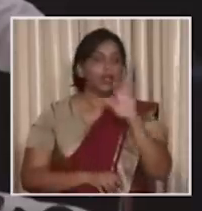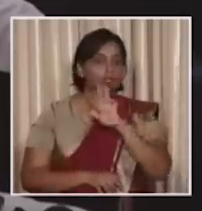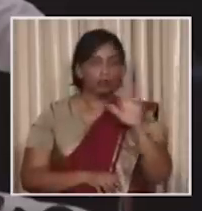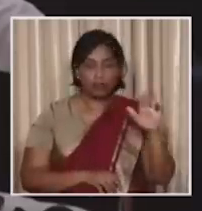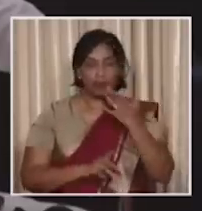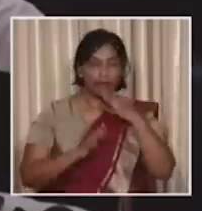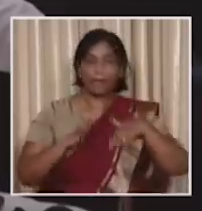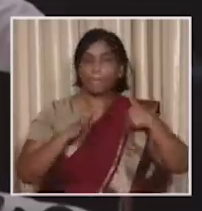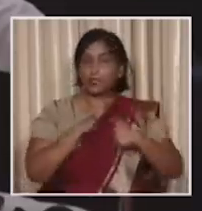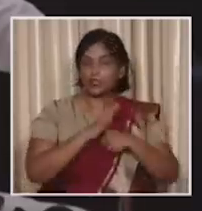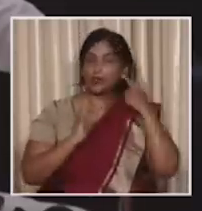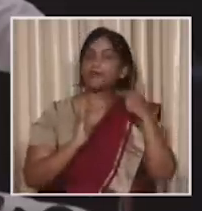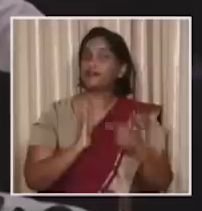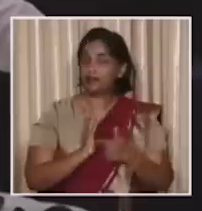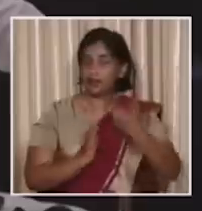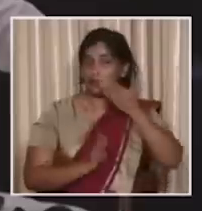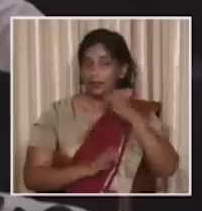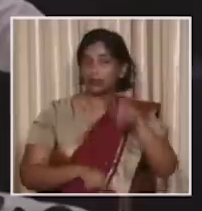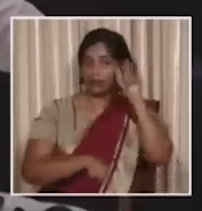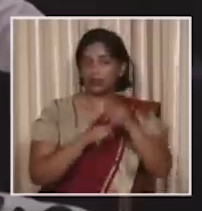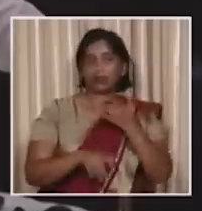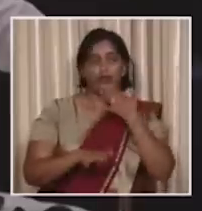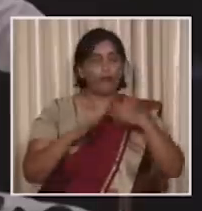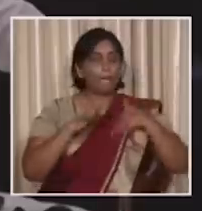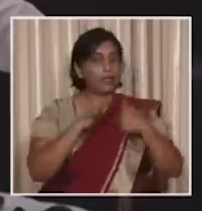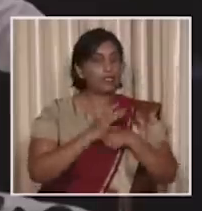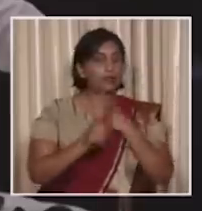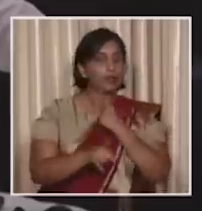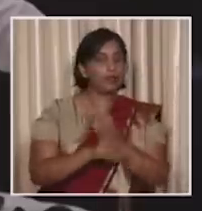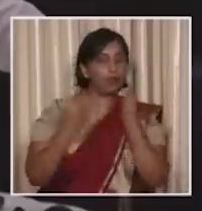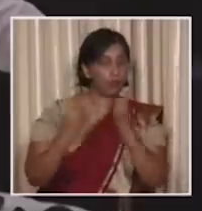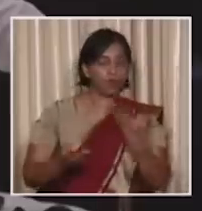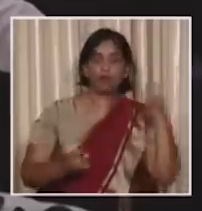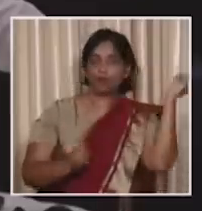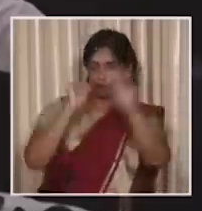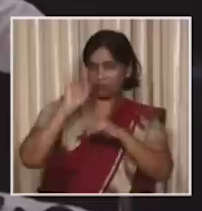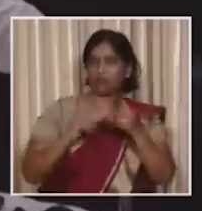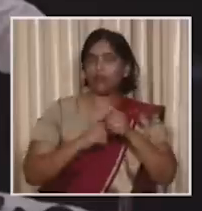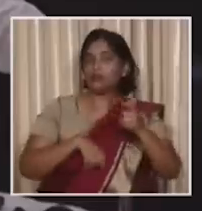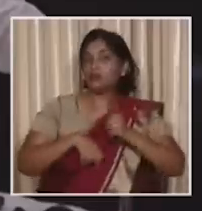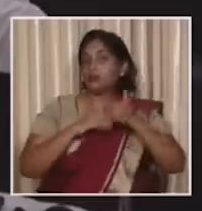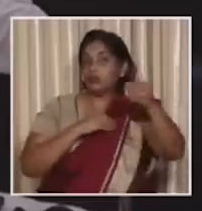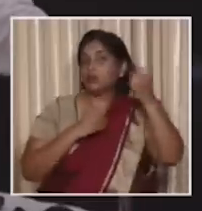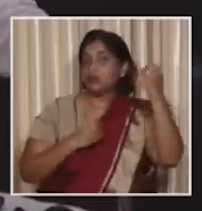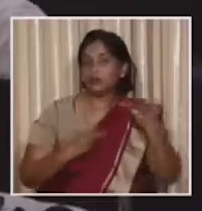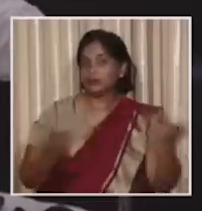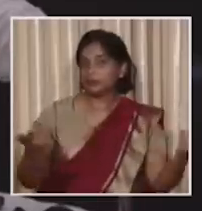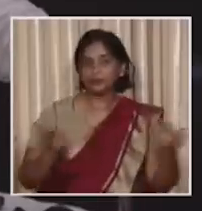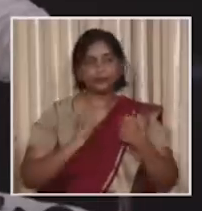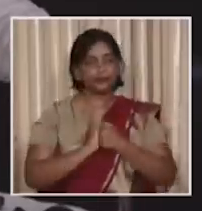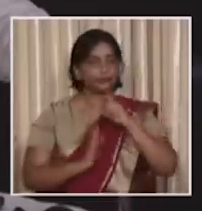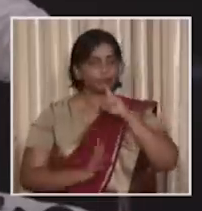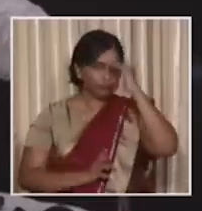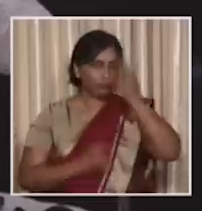2019 විදුහල්පති විභාගයේ සමත් පිරිසකින් මෙම විදුහල්පති පුරප්පාඩු කඩනෙමි පිරීමට කටයුතු කරන්නේද? ඒ සඳහා වන කාල රාමුව කවරේද? ගරු